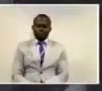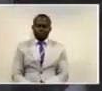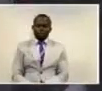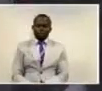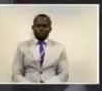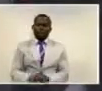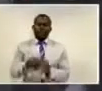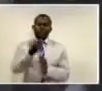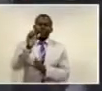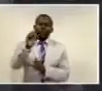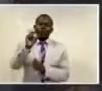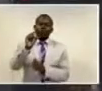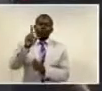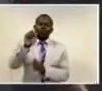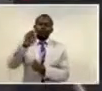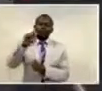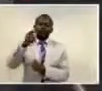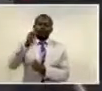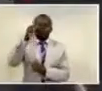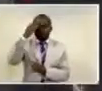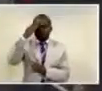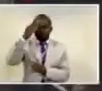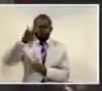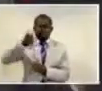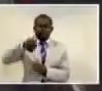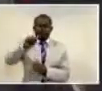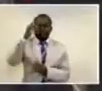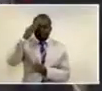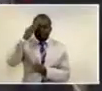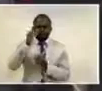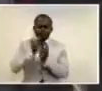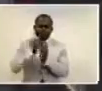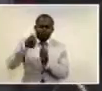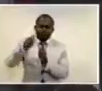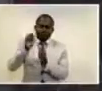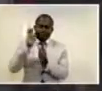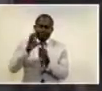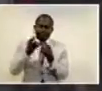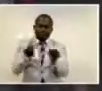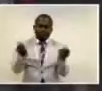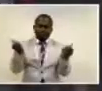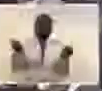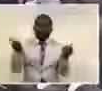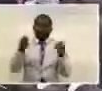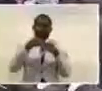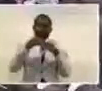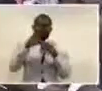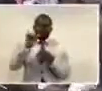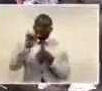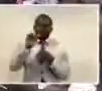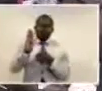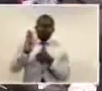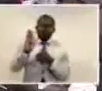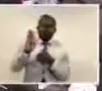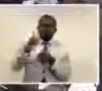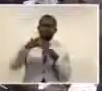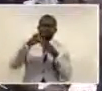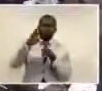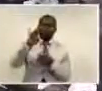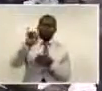Solange turaza kumenya ibye tumenye n'ibyawe turabikemura. Uwo muyobozi wa